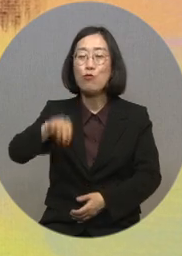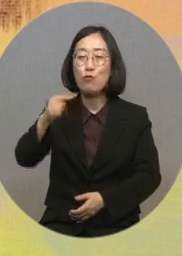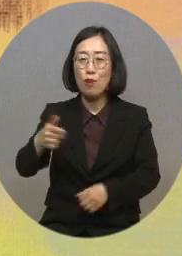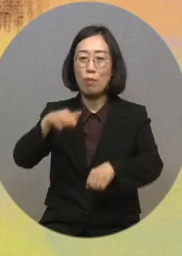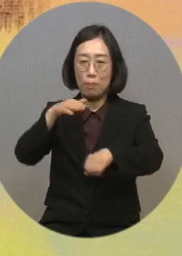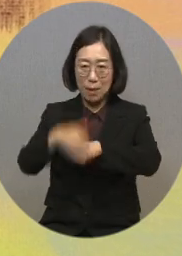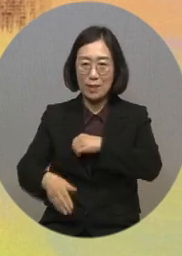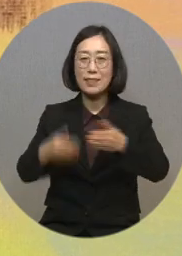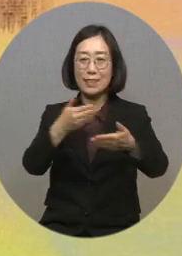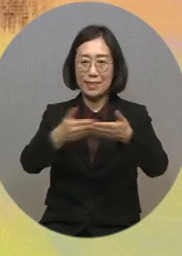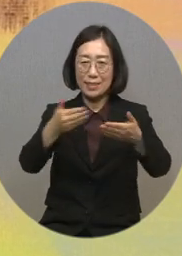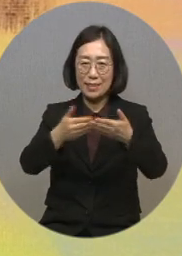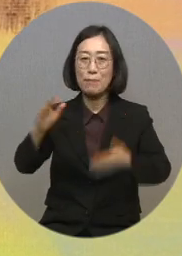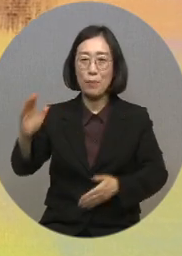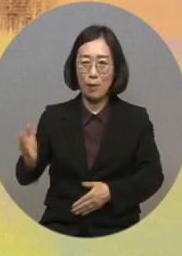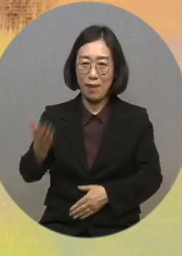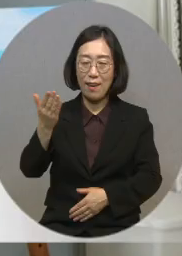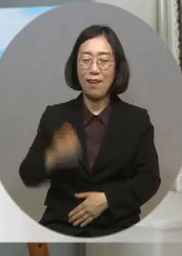탄생시켰습니다.